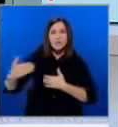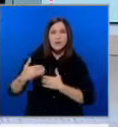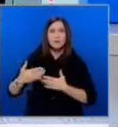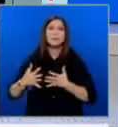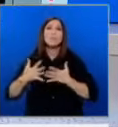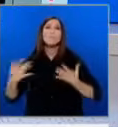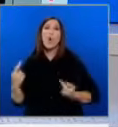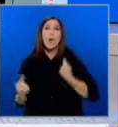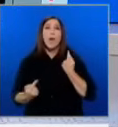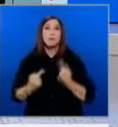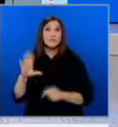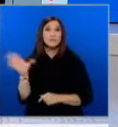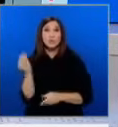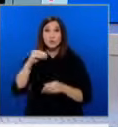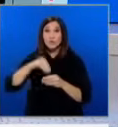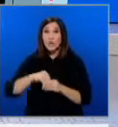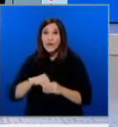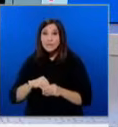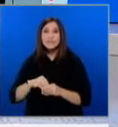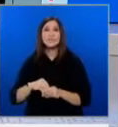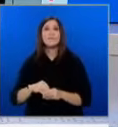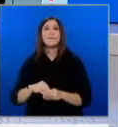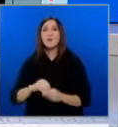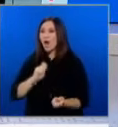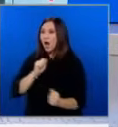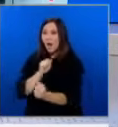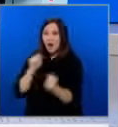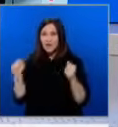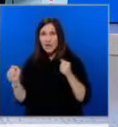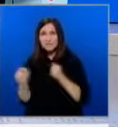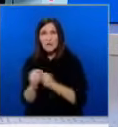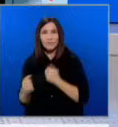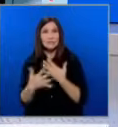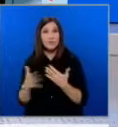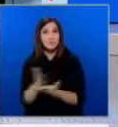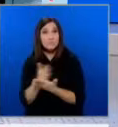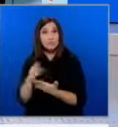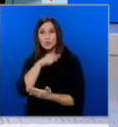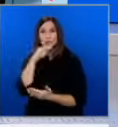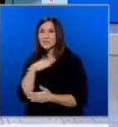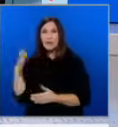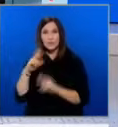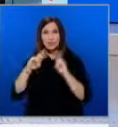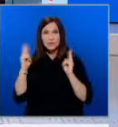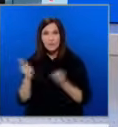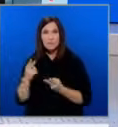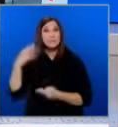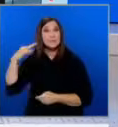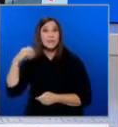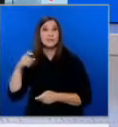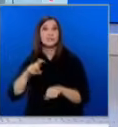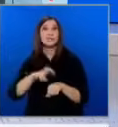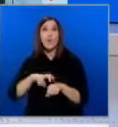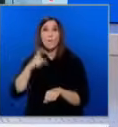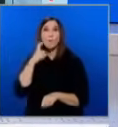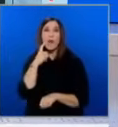прегръдки и много емоции за всички участници в безпрецедентната размяна на затворници между Русия и западния свят. Президентите